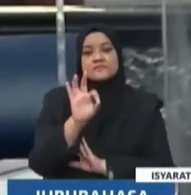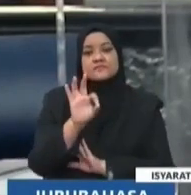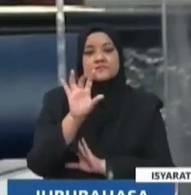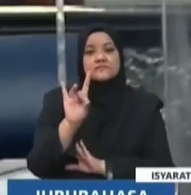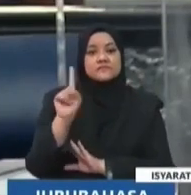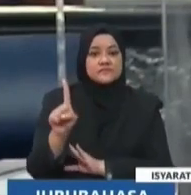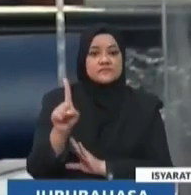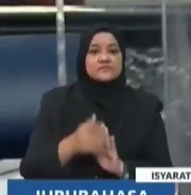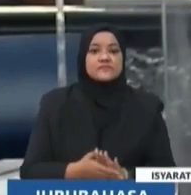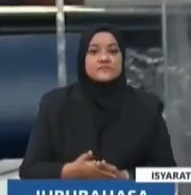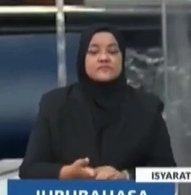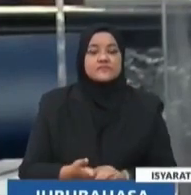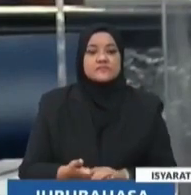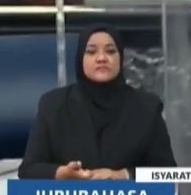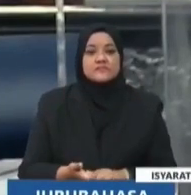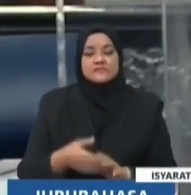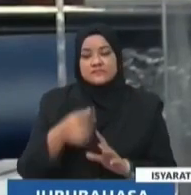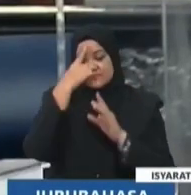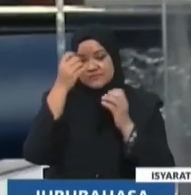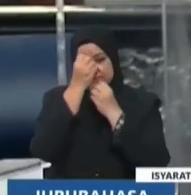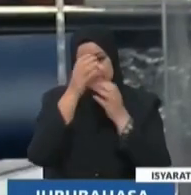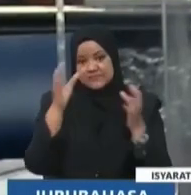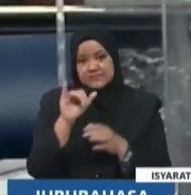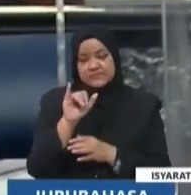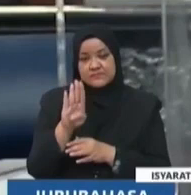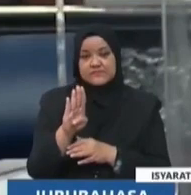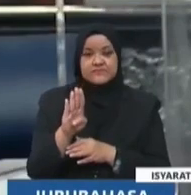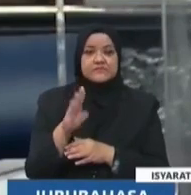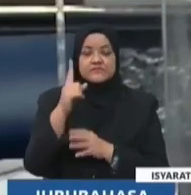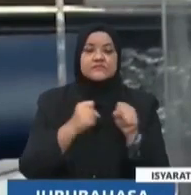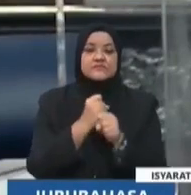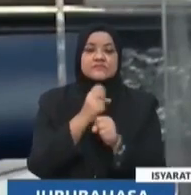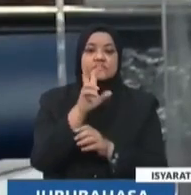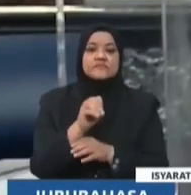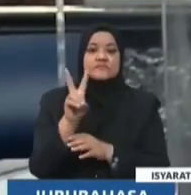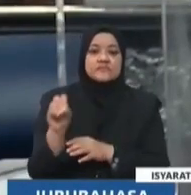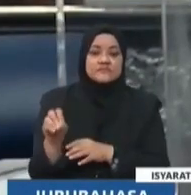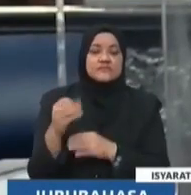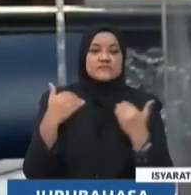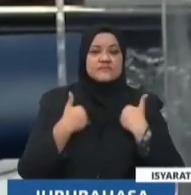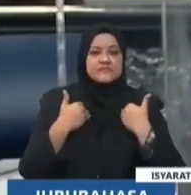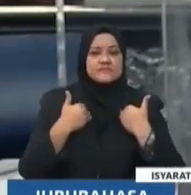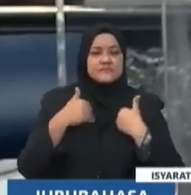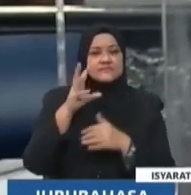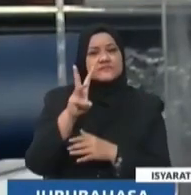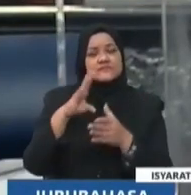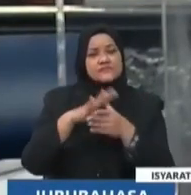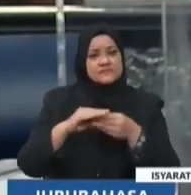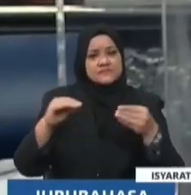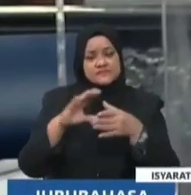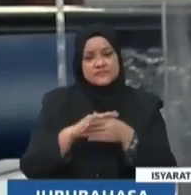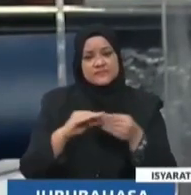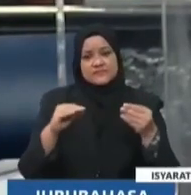1981 untuk makluman yang berombak selanjutnya bagi tahun 2020 terdapat enam buah